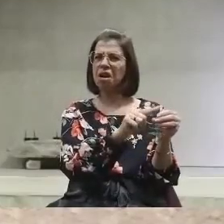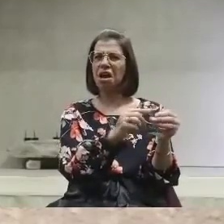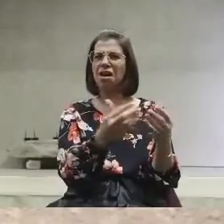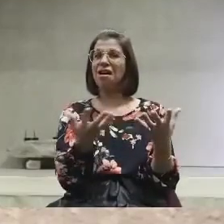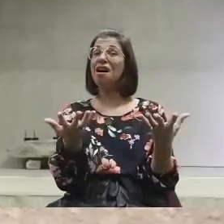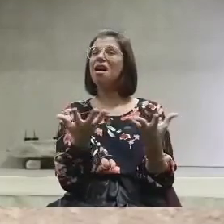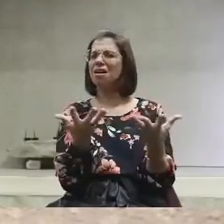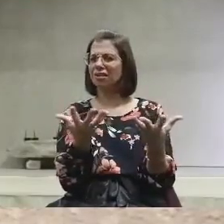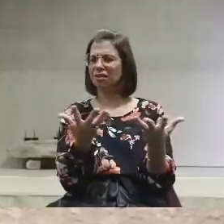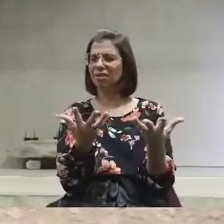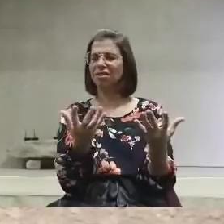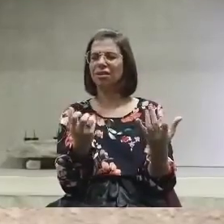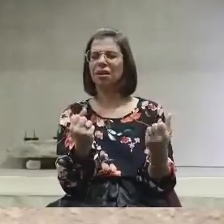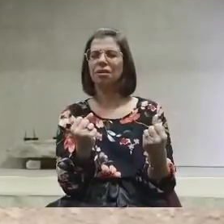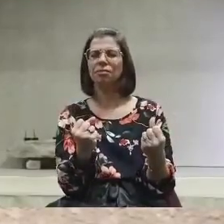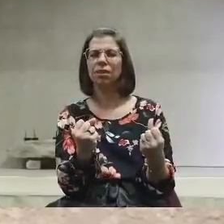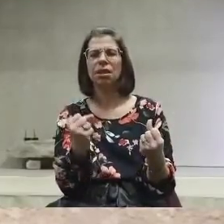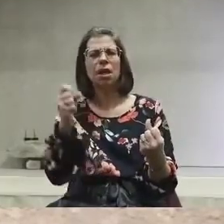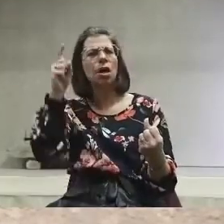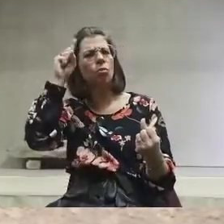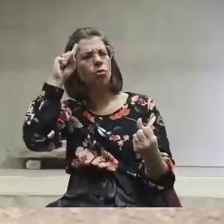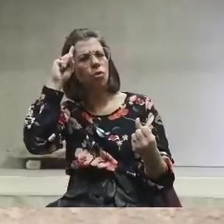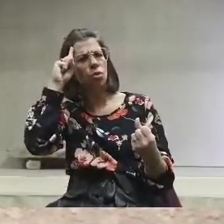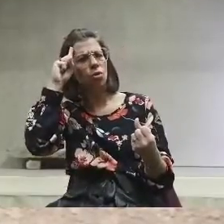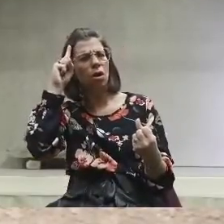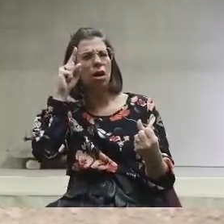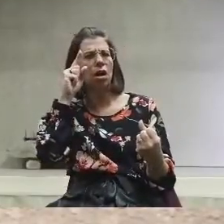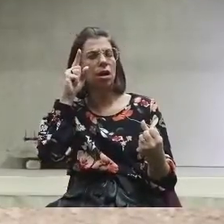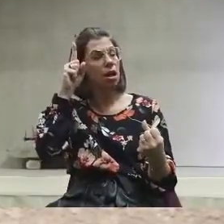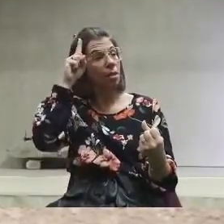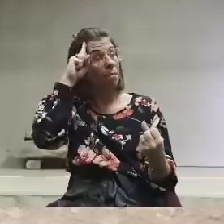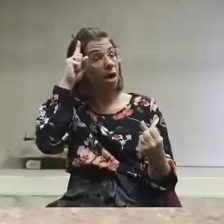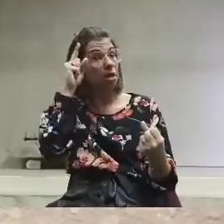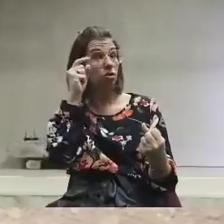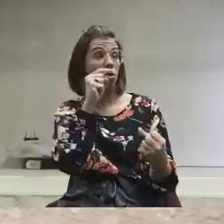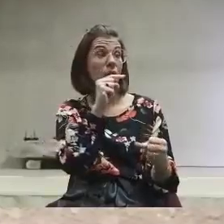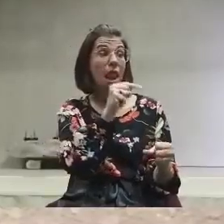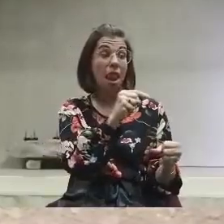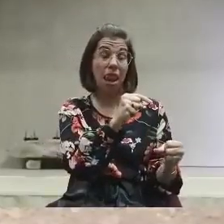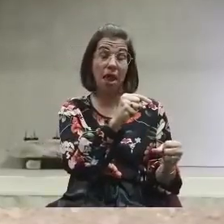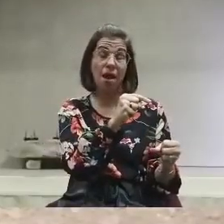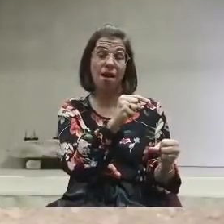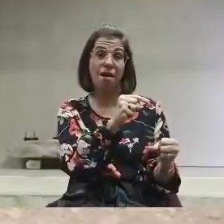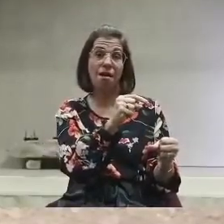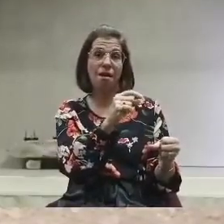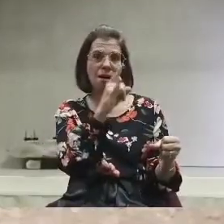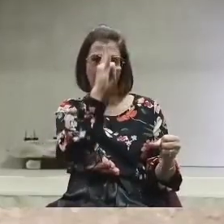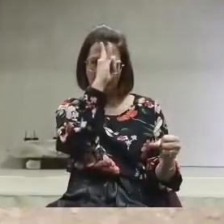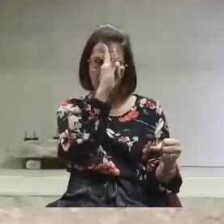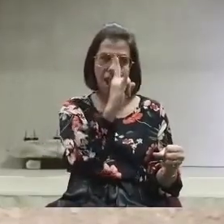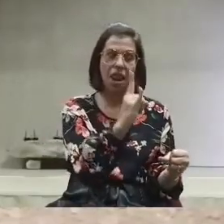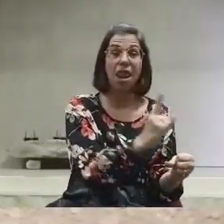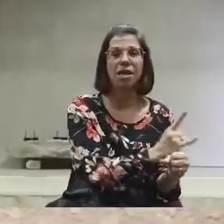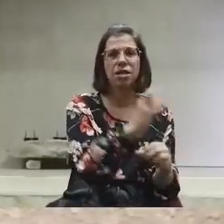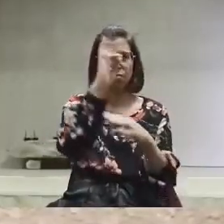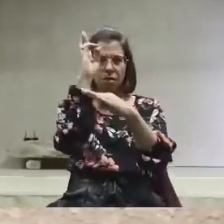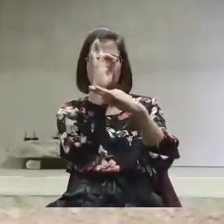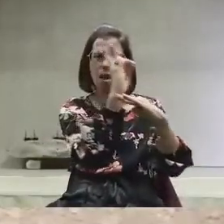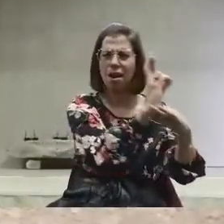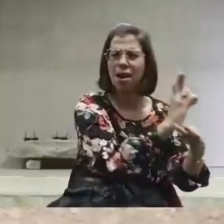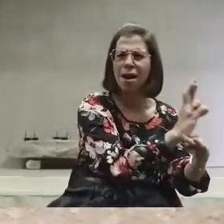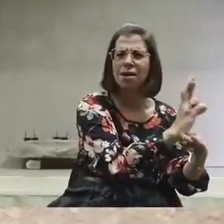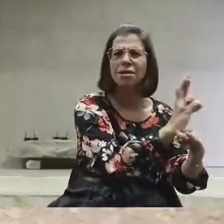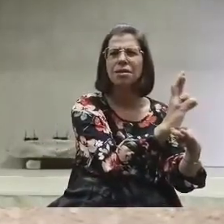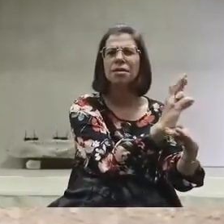monde gît sous la puissance du malin. Il y a une malédiction qui pèse. Et c'est